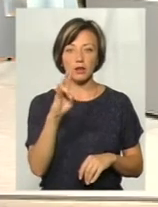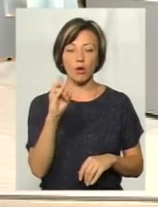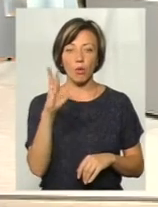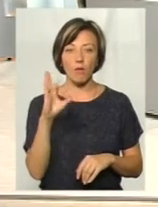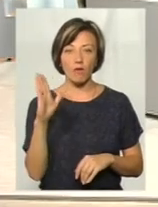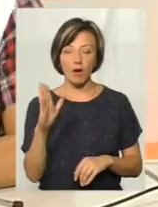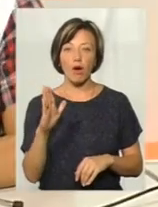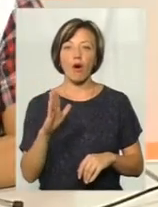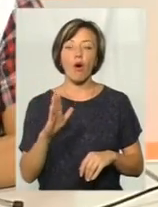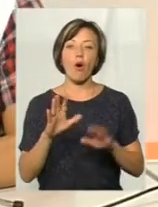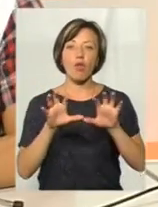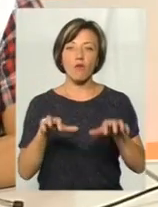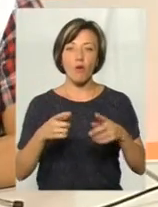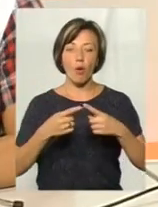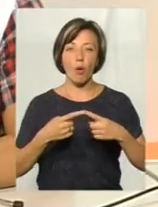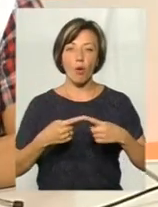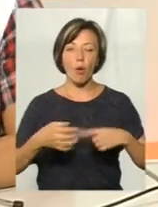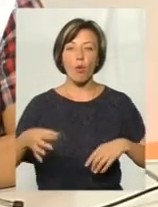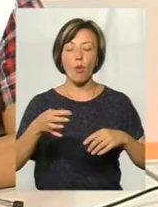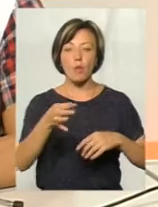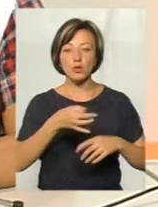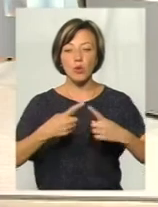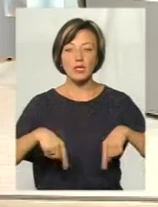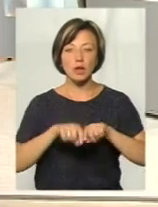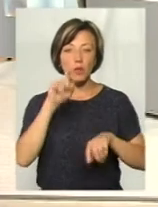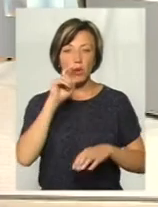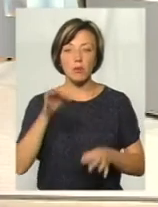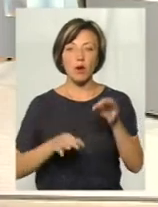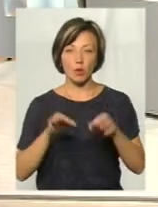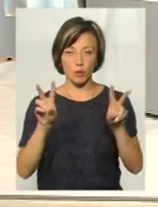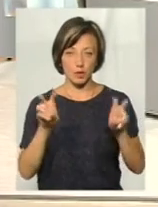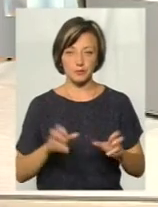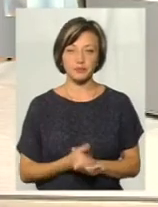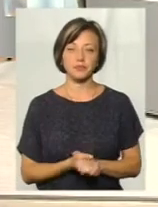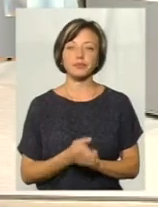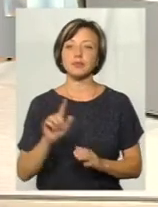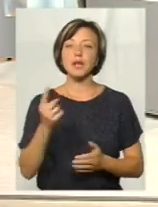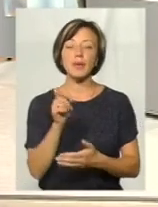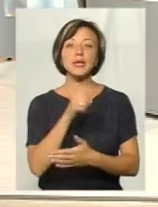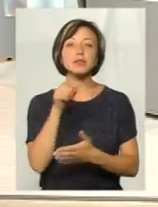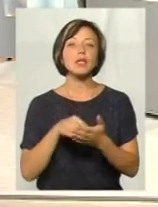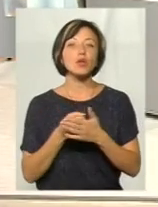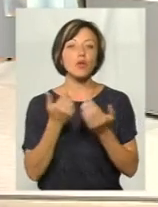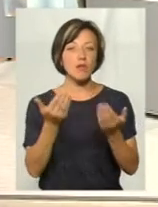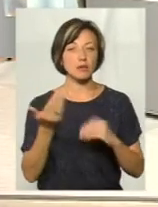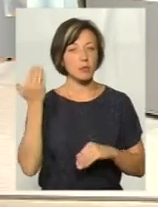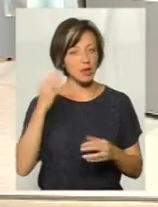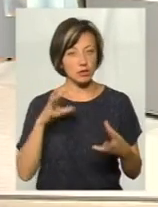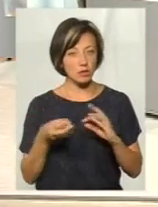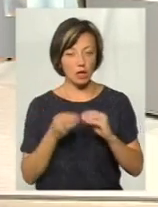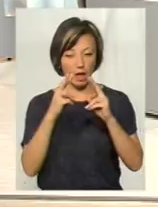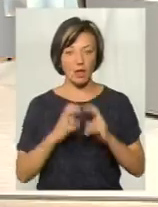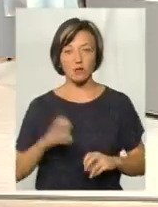обласної організації «Укрприроди». Пане Олеже, мабуть, перше запитання до вас, все ж таки, чи вже є якісь попередні результати аналізів